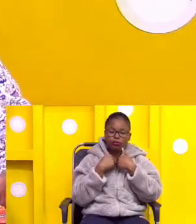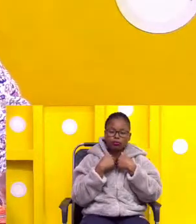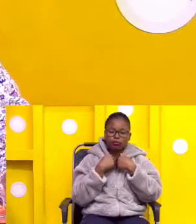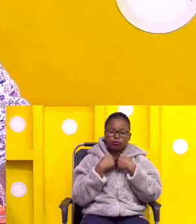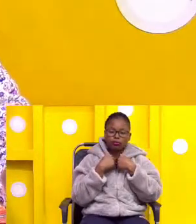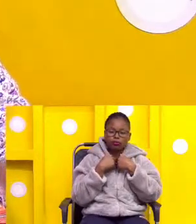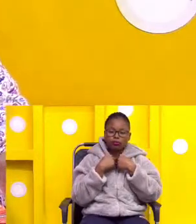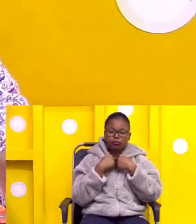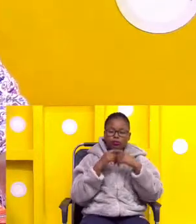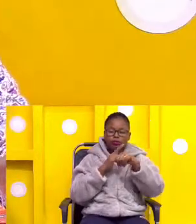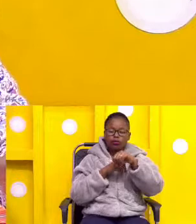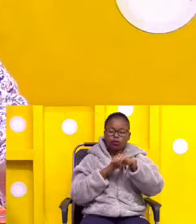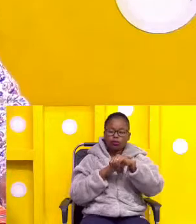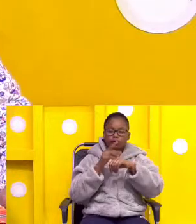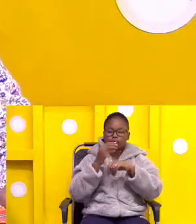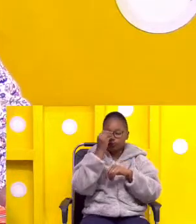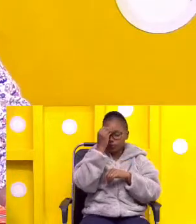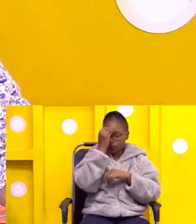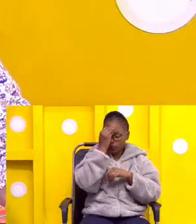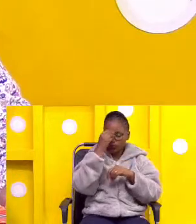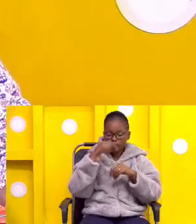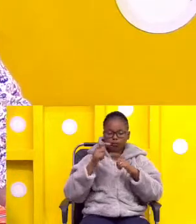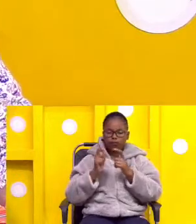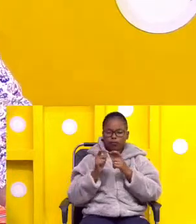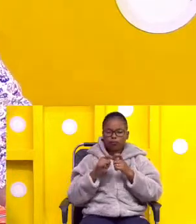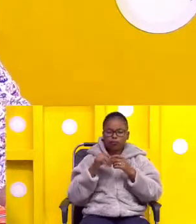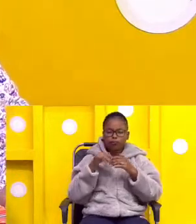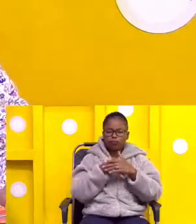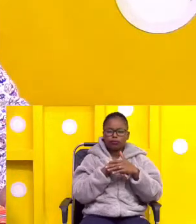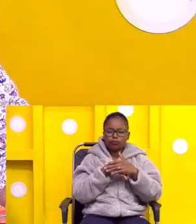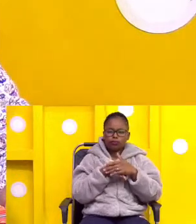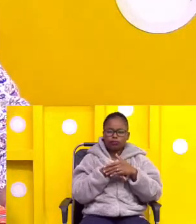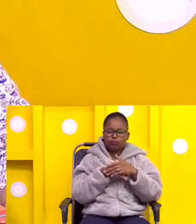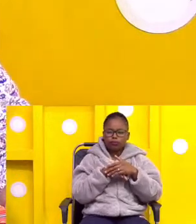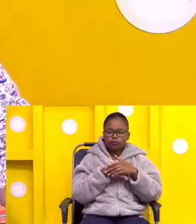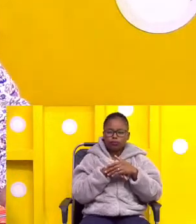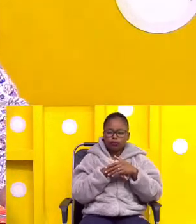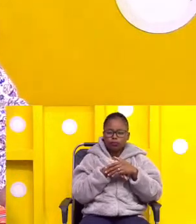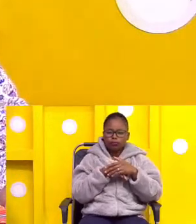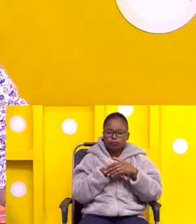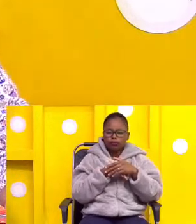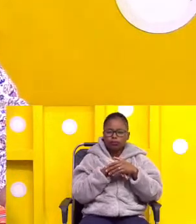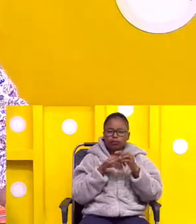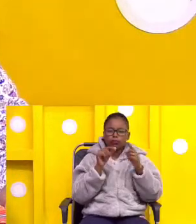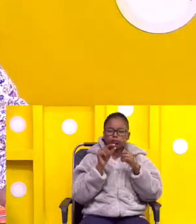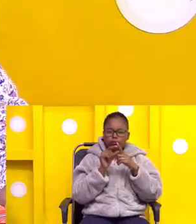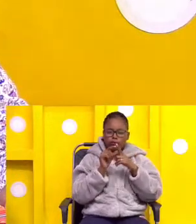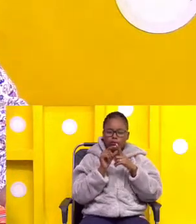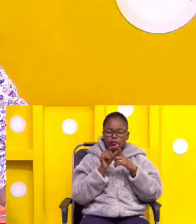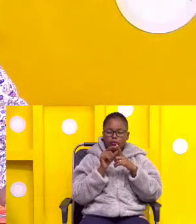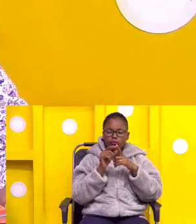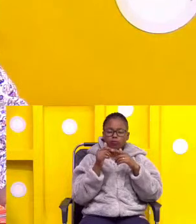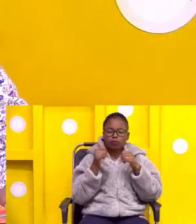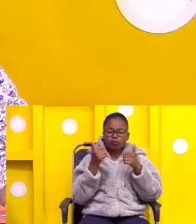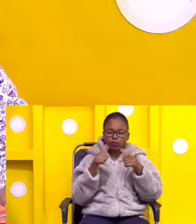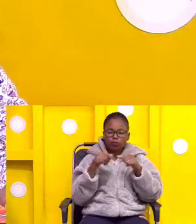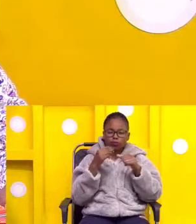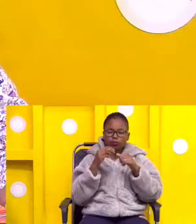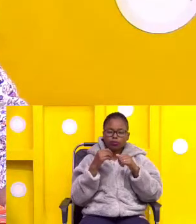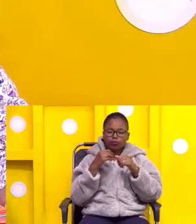ona rĩrĩa ũrakarĩte ona rĩrĩa wĩ ruo-inĩ menya kiugo kĩrĩa ũkwaria kĩa ruo no gĩkĩrĩkinyĩrĩra ciana na njiarwa